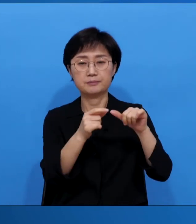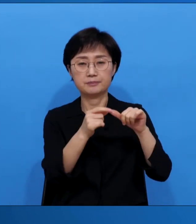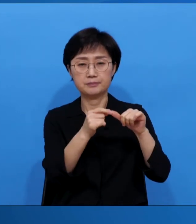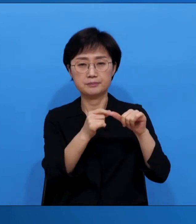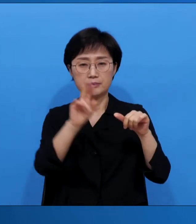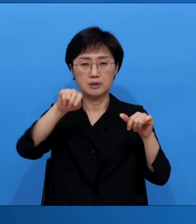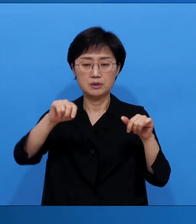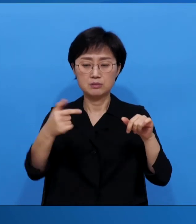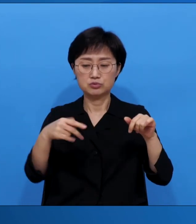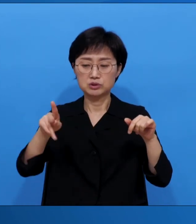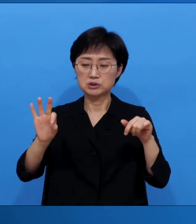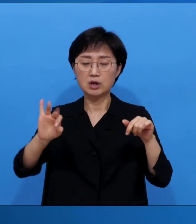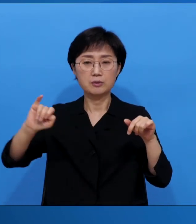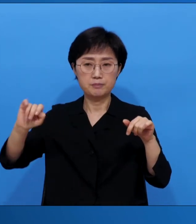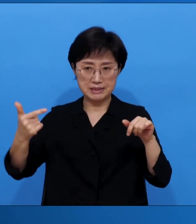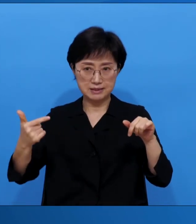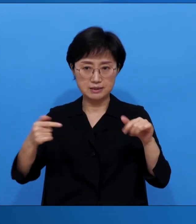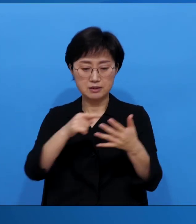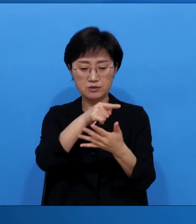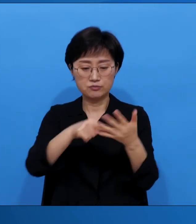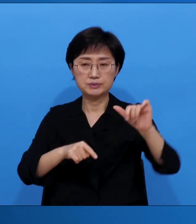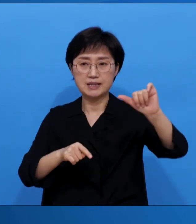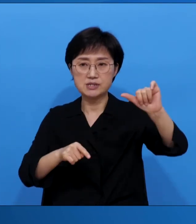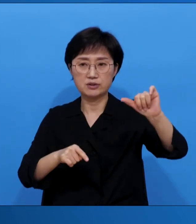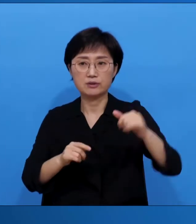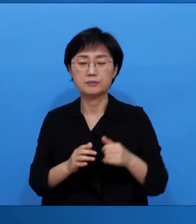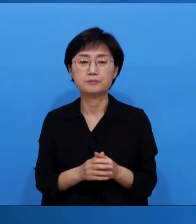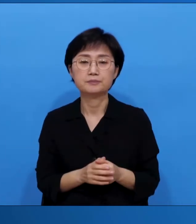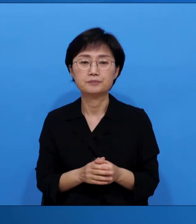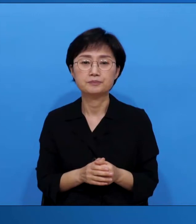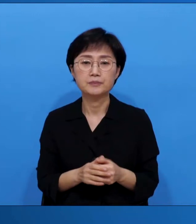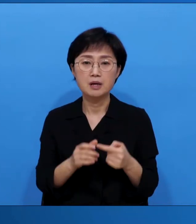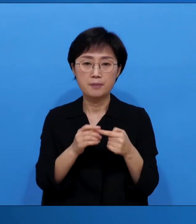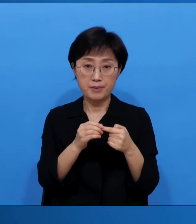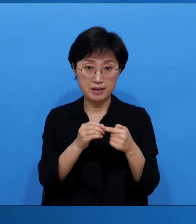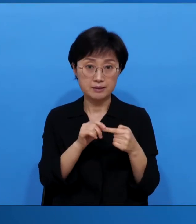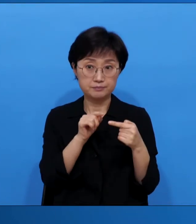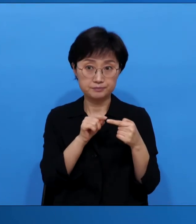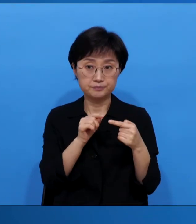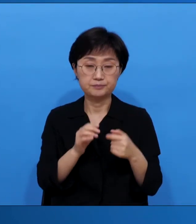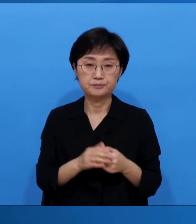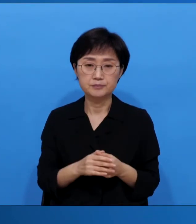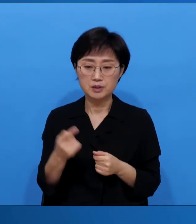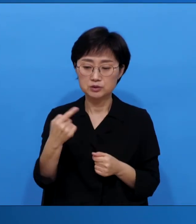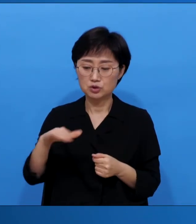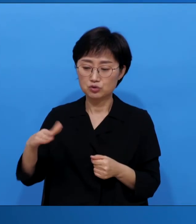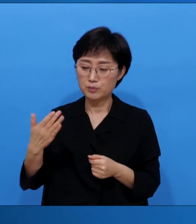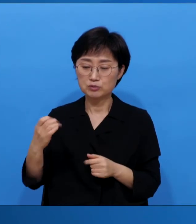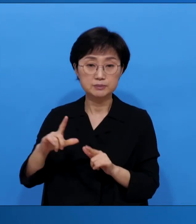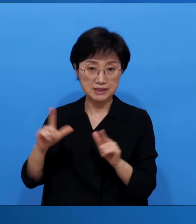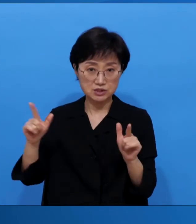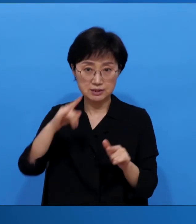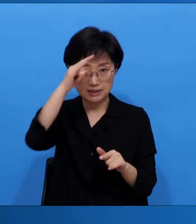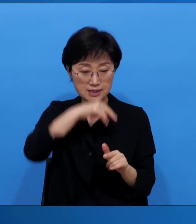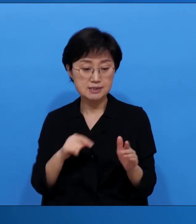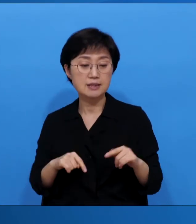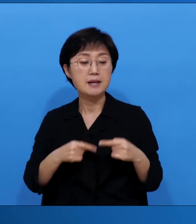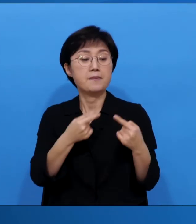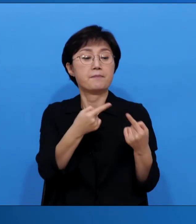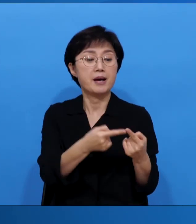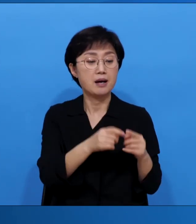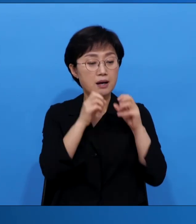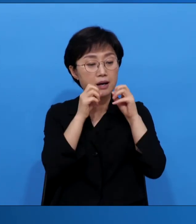알마티 임마누엘 교회 문성민 선교사님이 계십니다. 먼저 서혜영 선교사님은 1994년 카자흐스탄으로 들어와